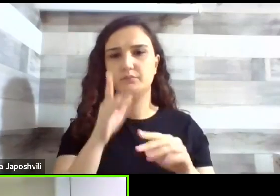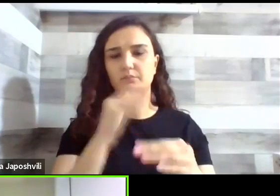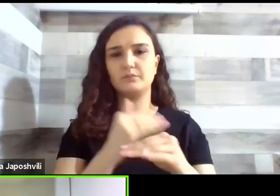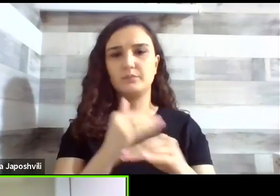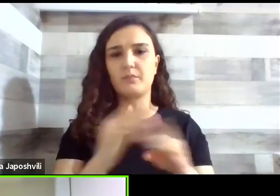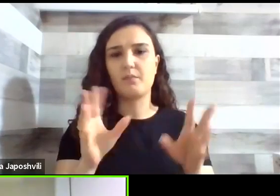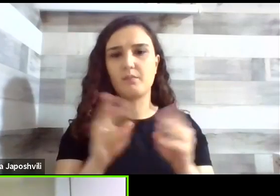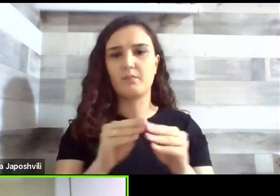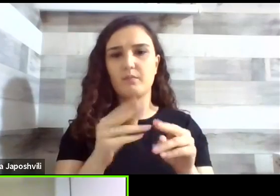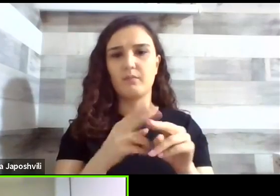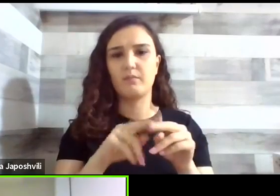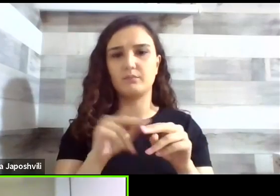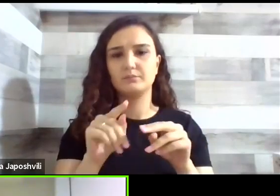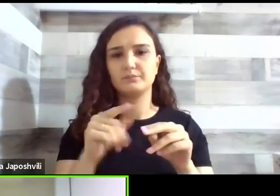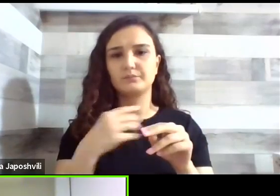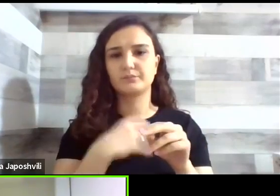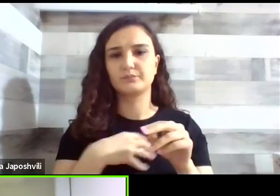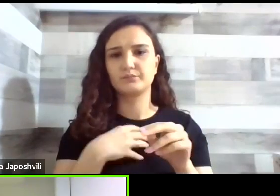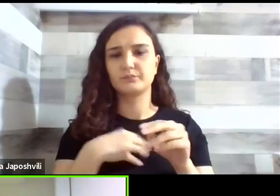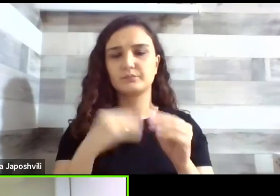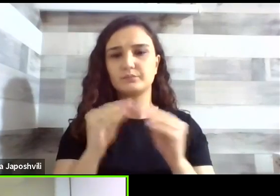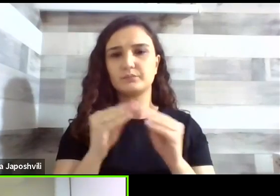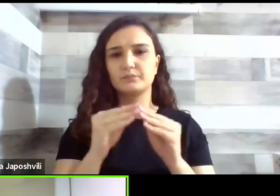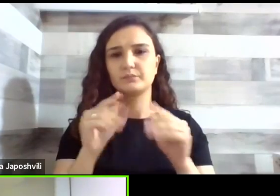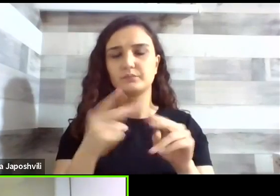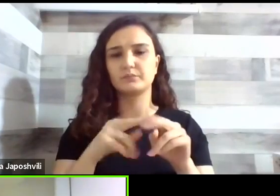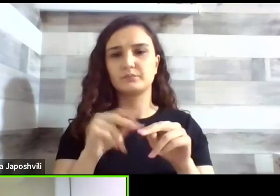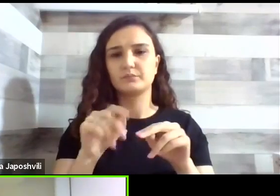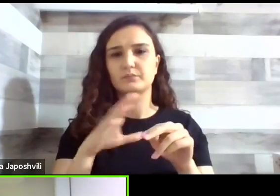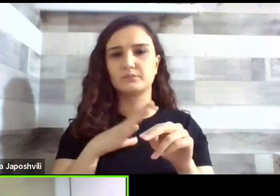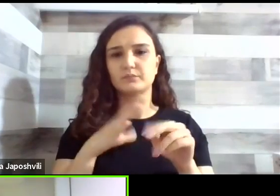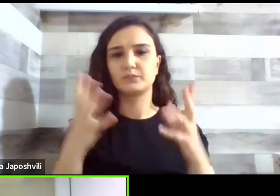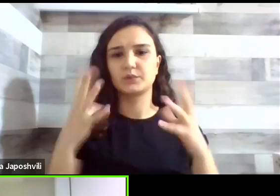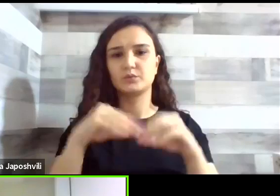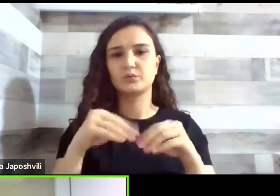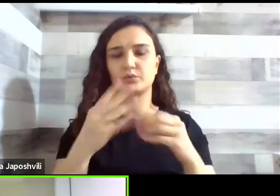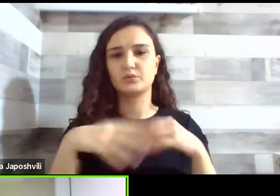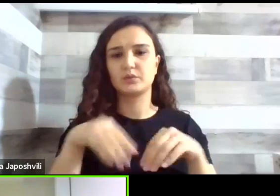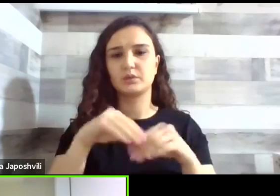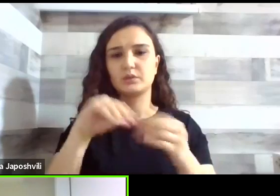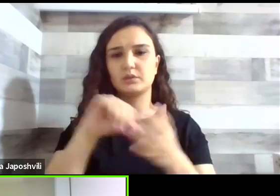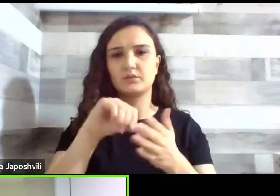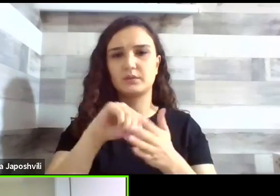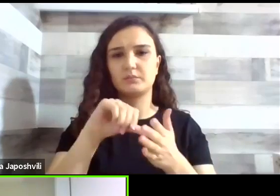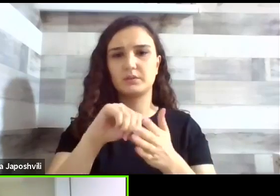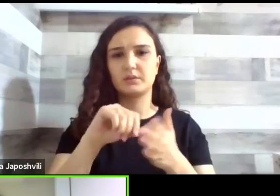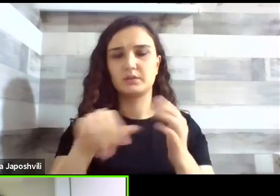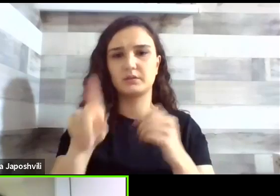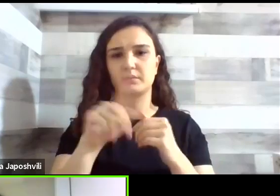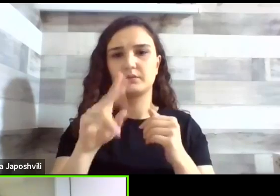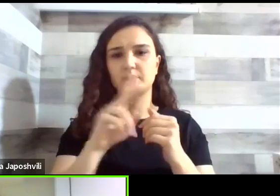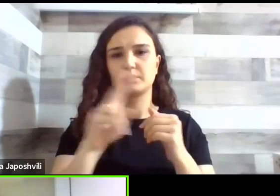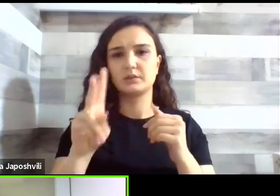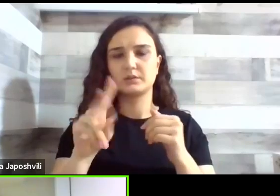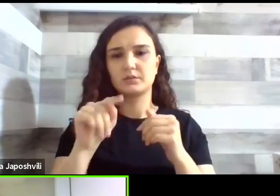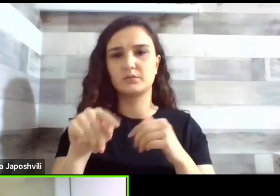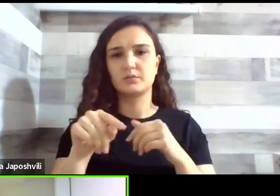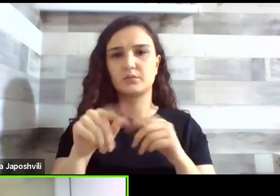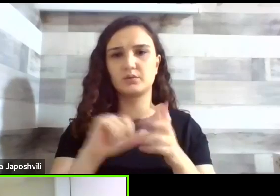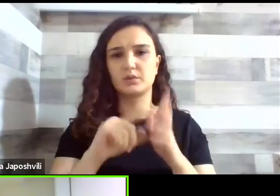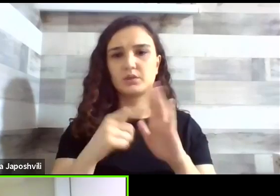ხო? ამიტომ მნიშვნელოვანია იგივე, აქ შეიძლება ჩართულიყან ოჯახის წევრები, რომლებმაც გაიარეს იმ წუთას ოთახში